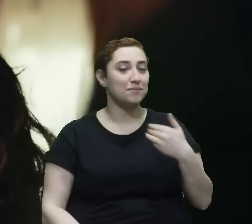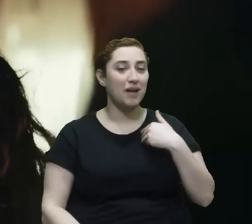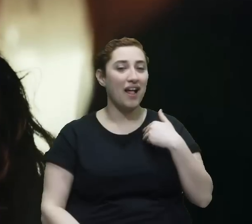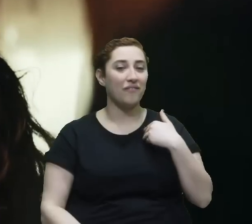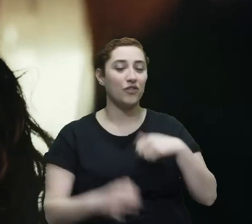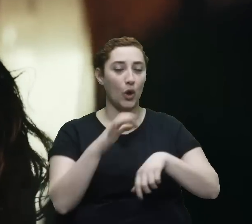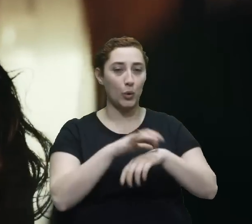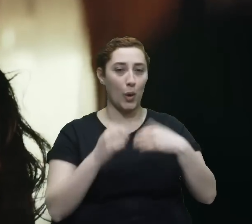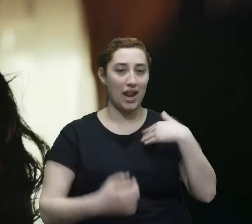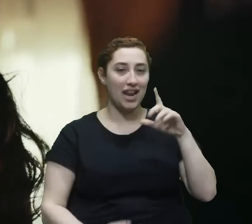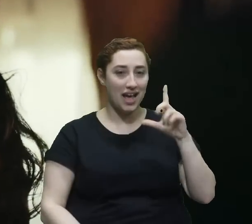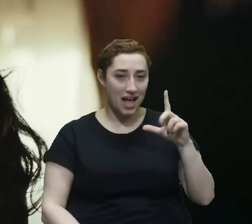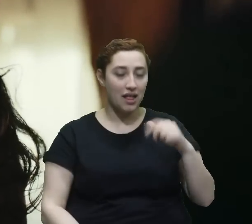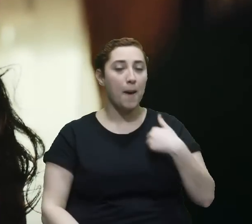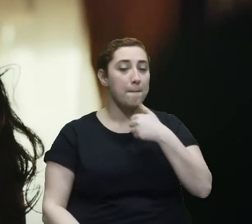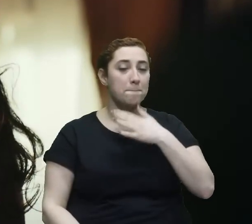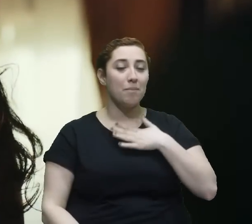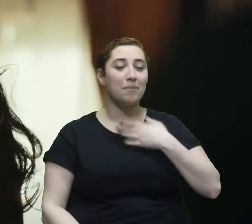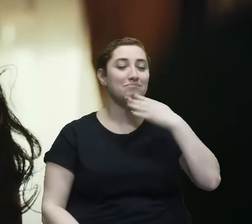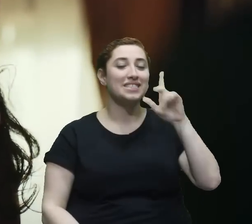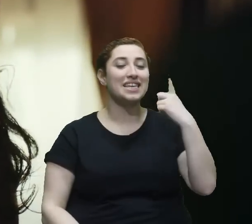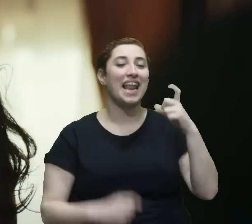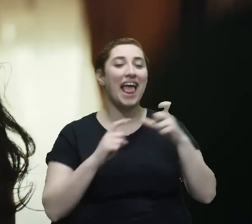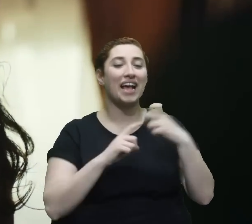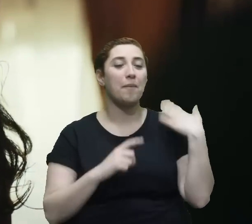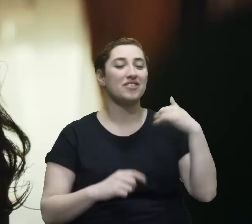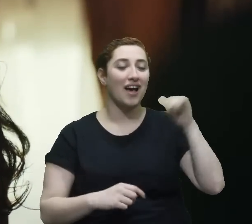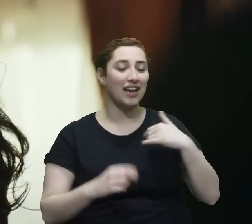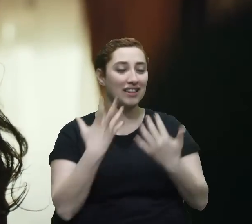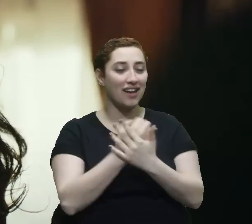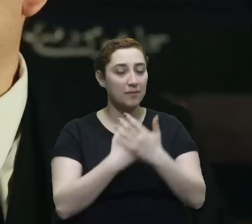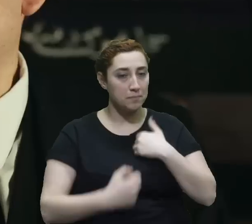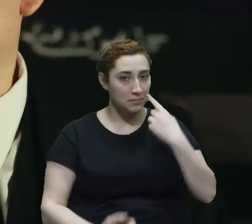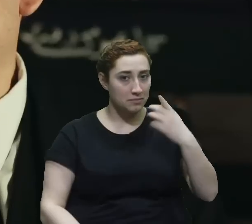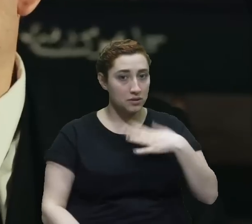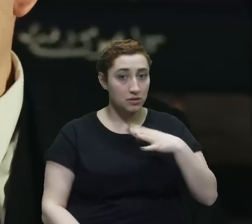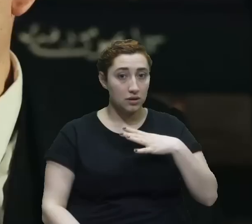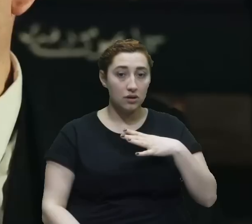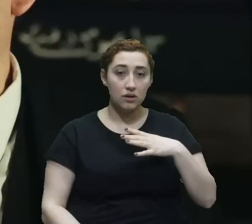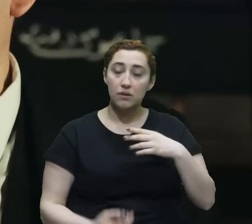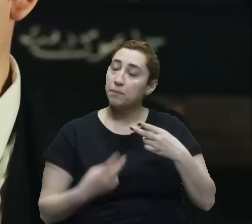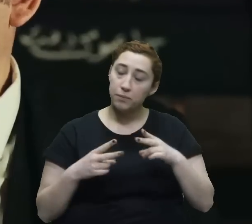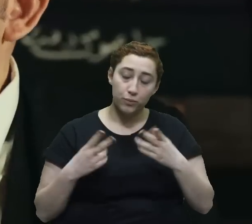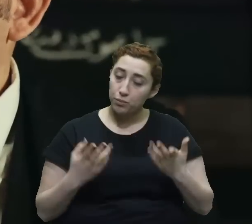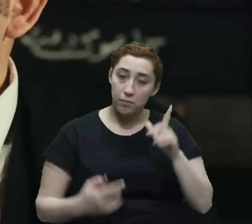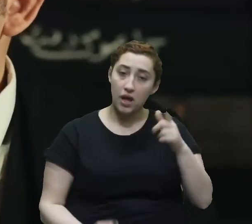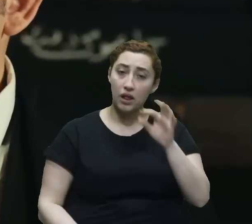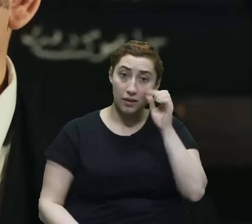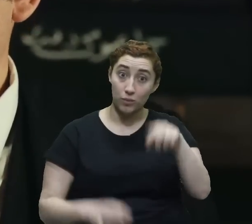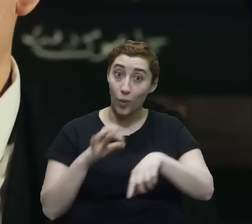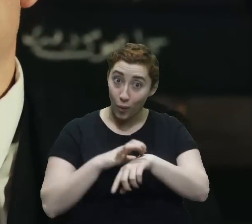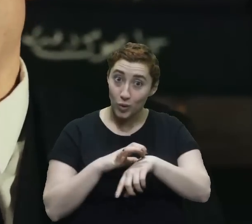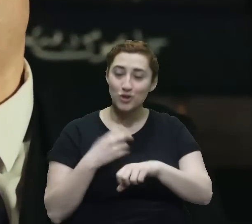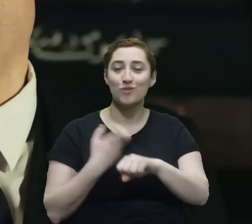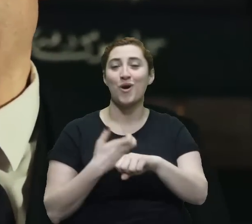Ben Tabibe Leyla. Babam Mısırlı Ekrem Paşa hakkında kayıtlara bakmak istiyorum. Peki Leyla Hanım. Tabibesiniz